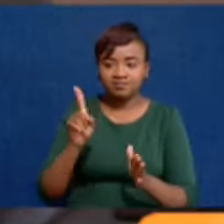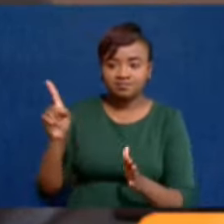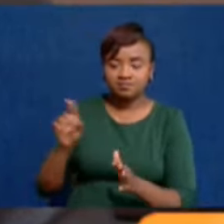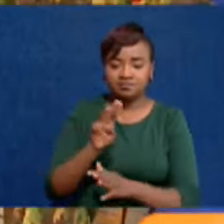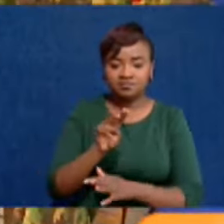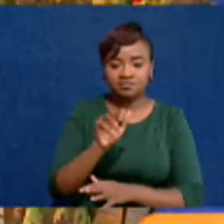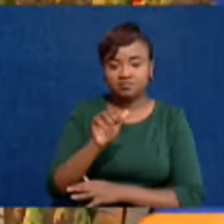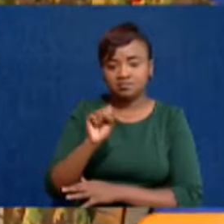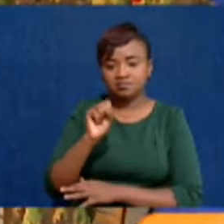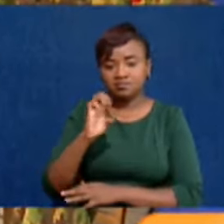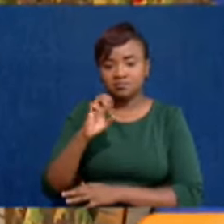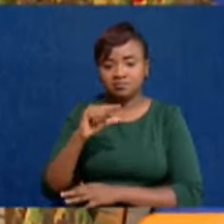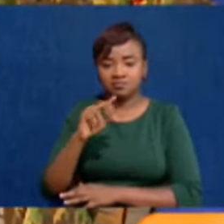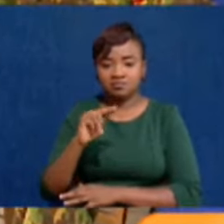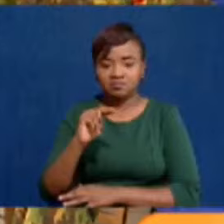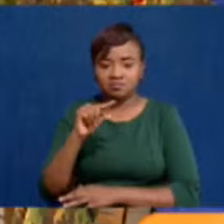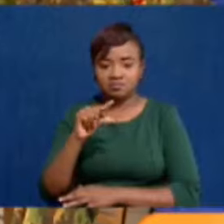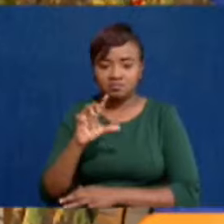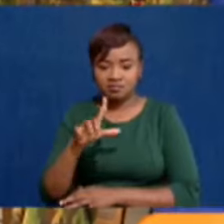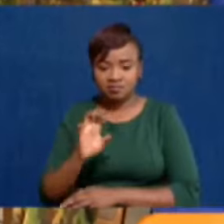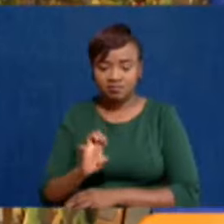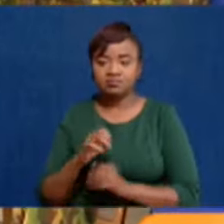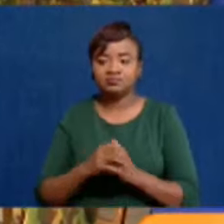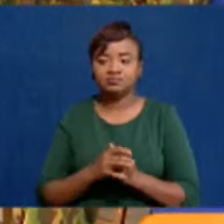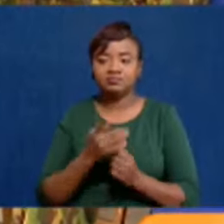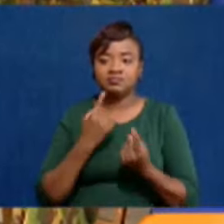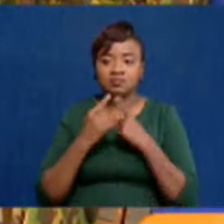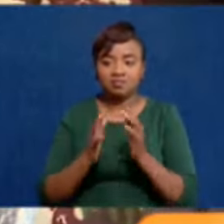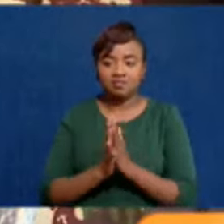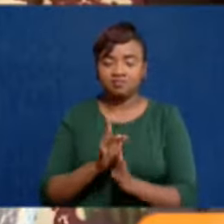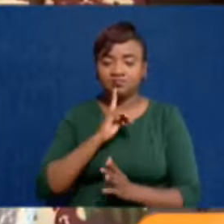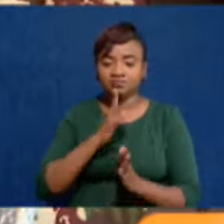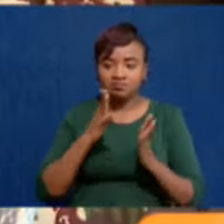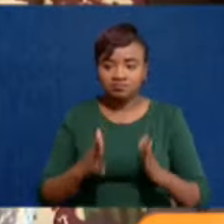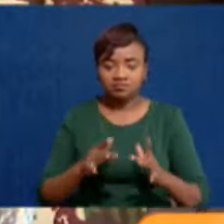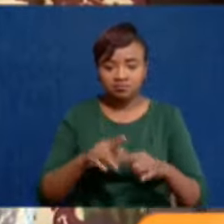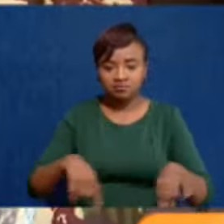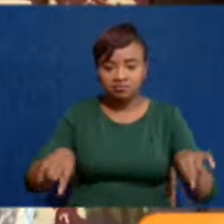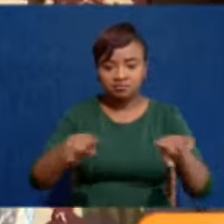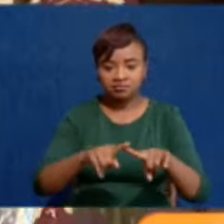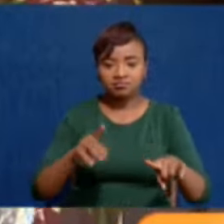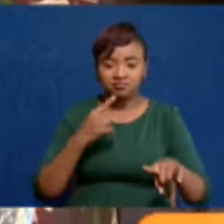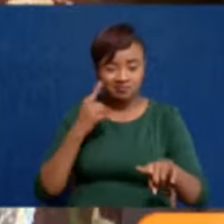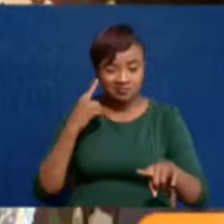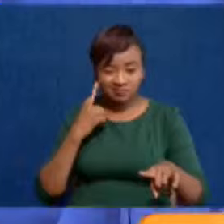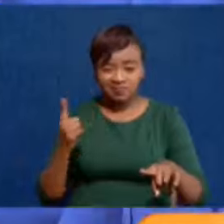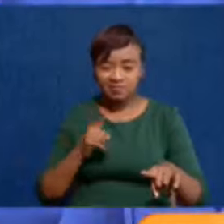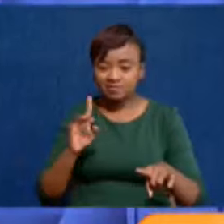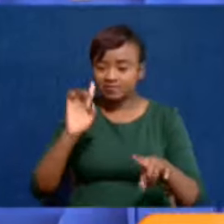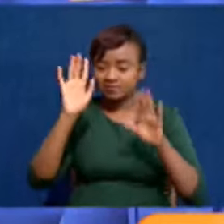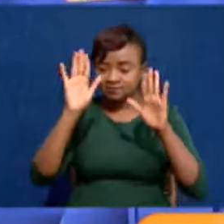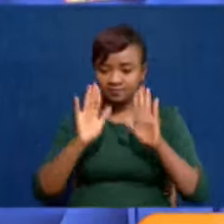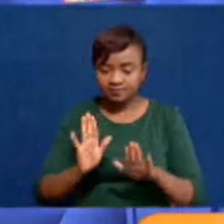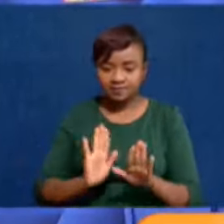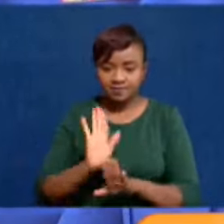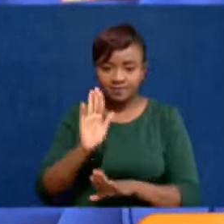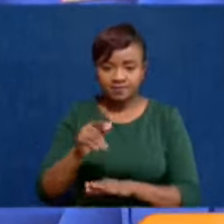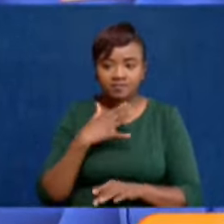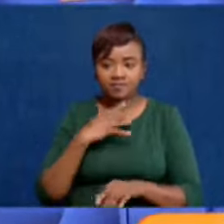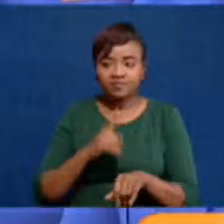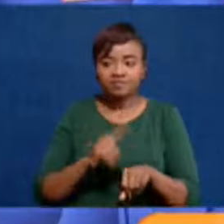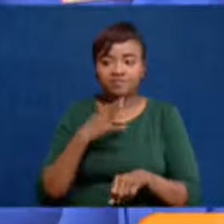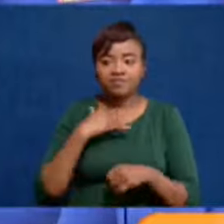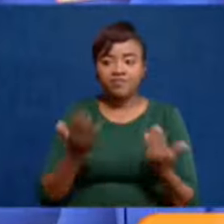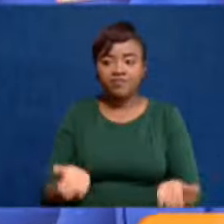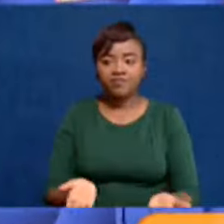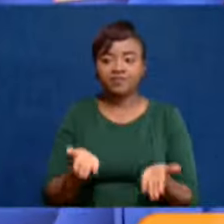ya kuzungumza moja kwa moja na makamanda wake. Hii ikionekana kama hatua muhimu kwake anapotaka kuimarisha uongozi wake